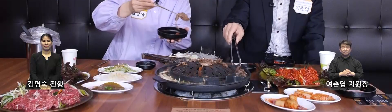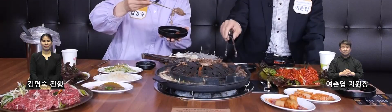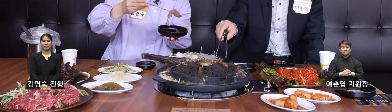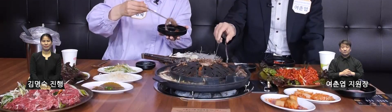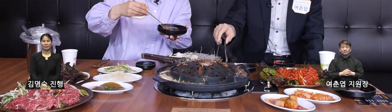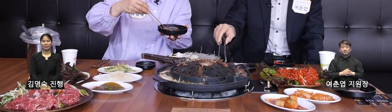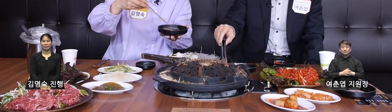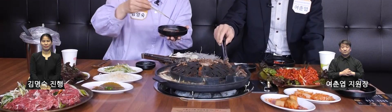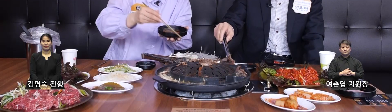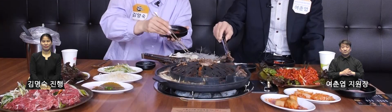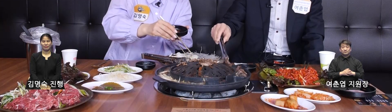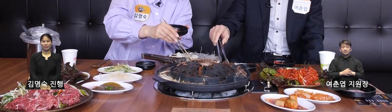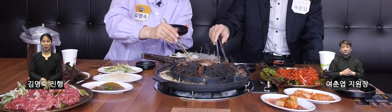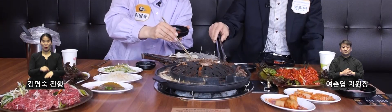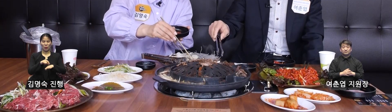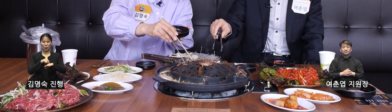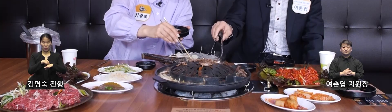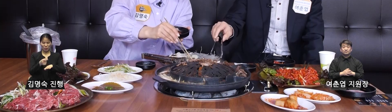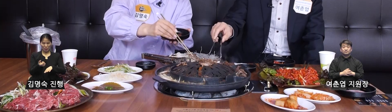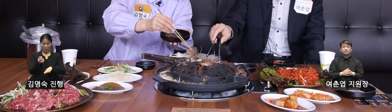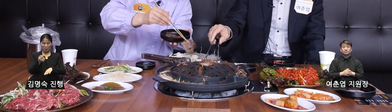고기 잘 먹어요, 네.